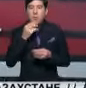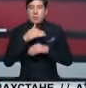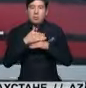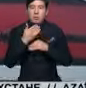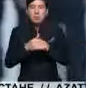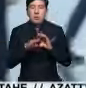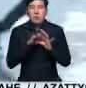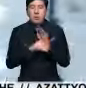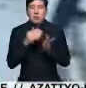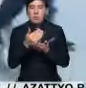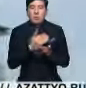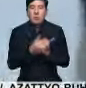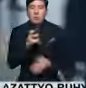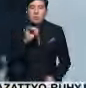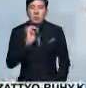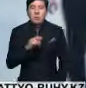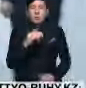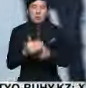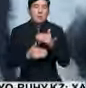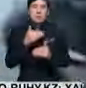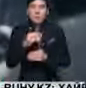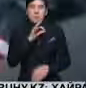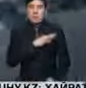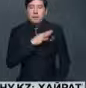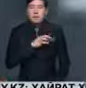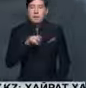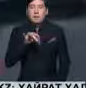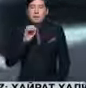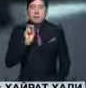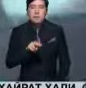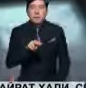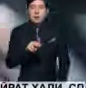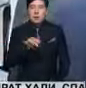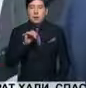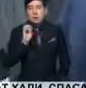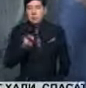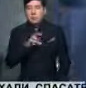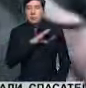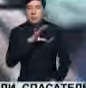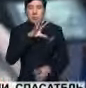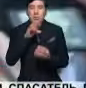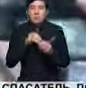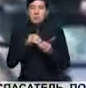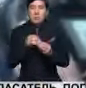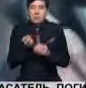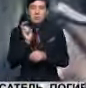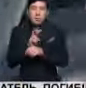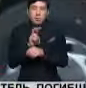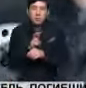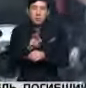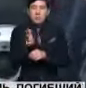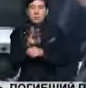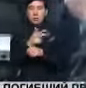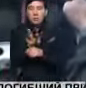Мусорный скандал набирает обороты, чем сразу воспользовался Трамп. В городе Грин-Бэй, штат Висконсин, он появился перед журналистами